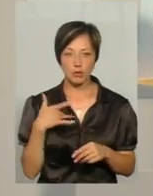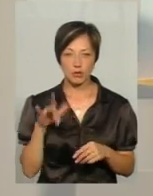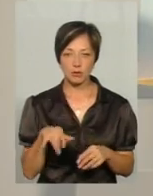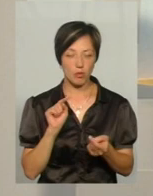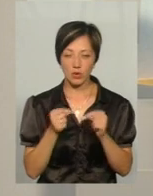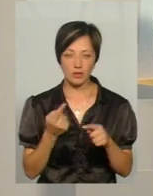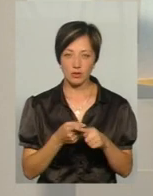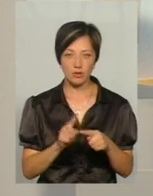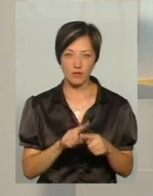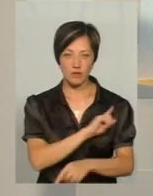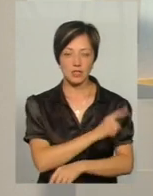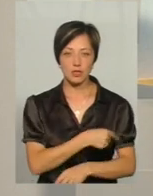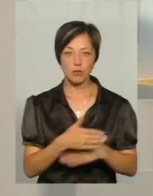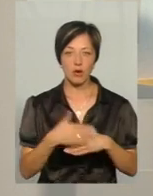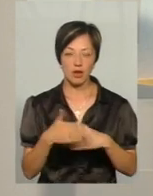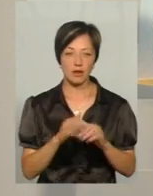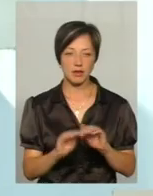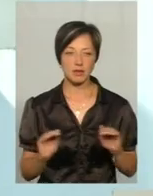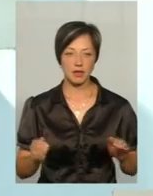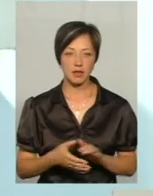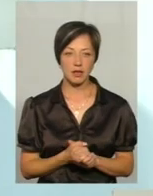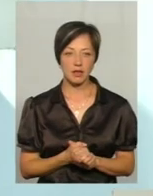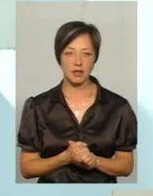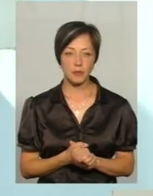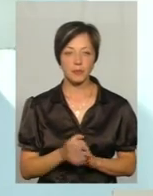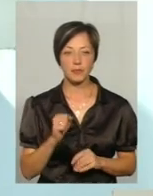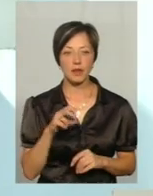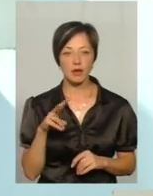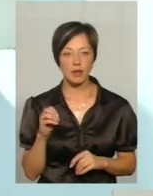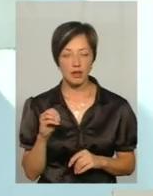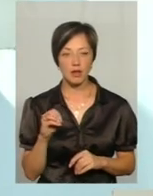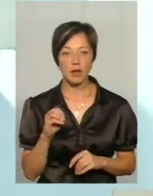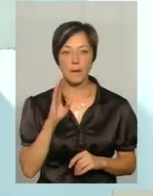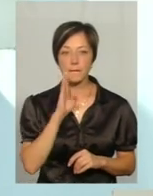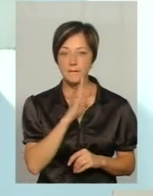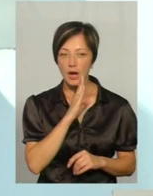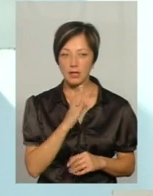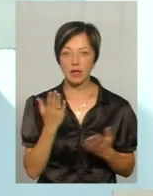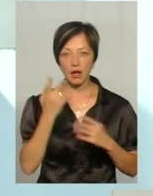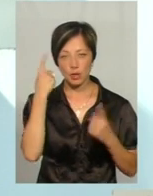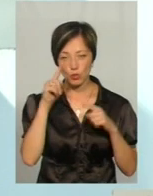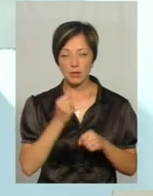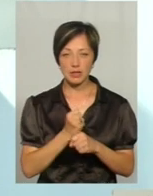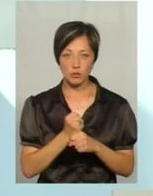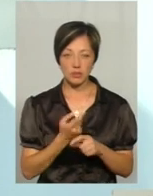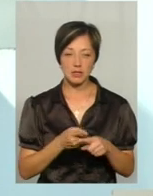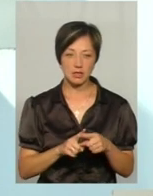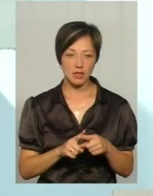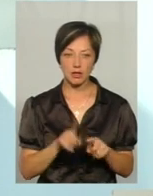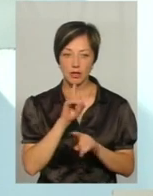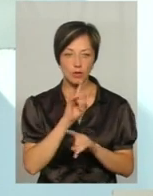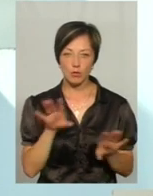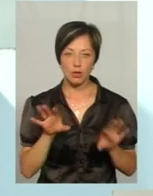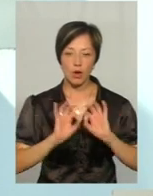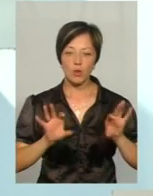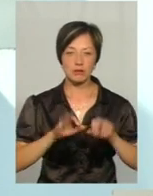противник саме фізичного покарання дітей. Але мати, яка надумала це зробити, вона не буде